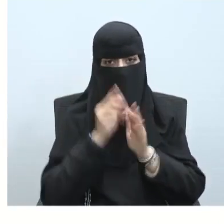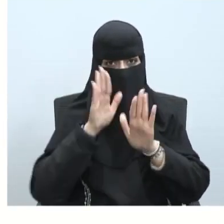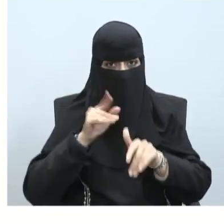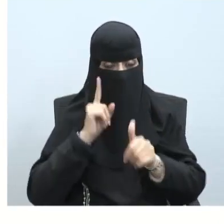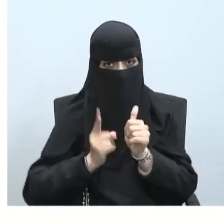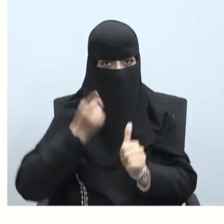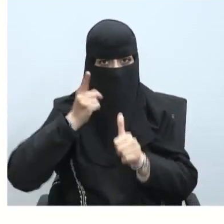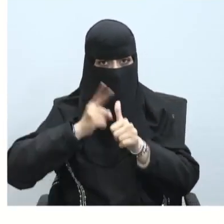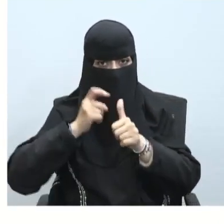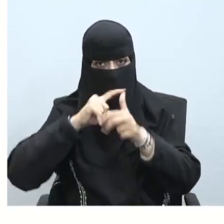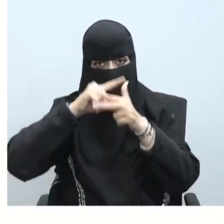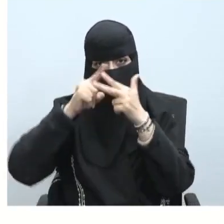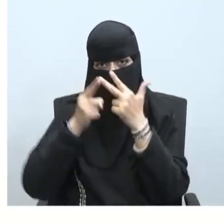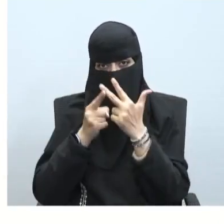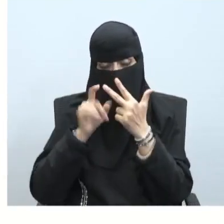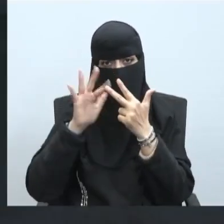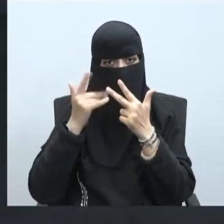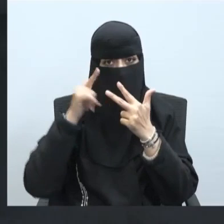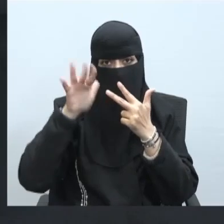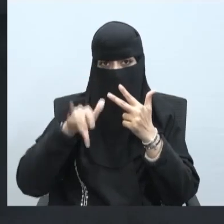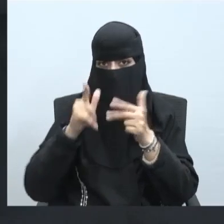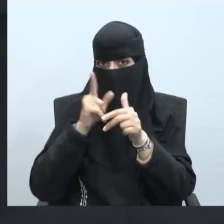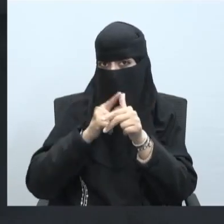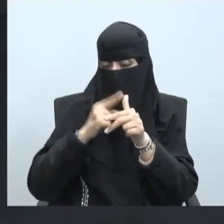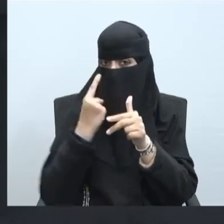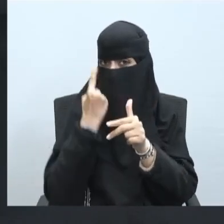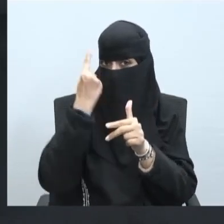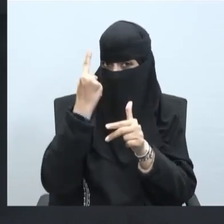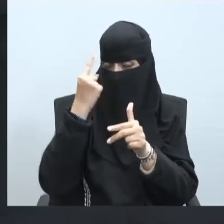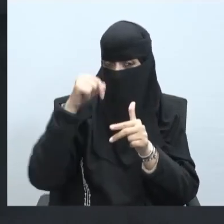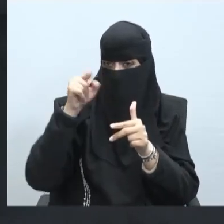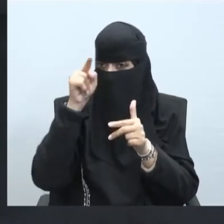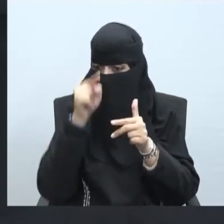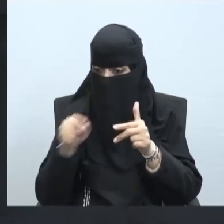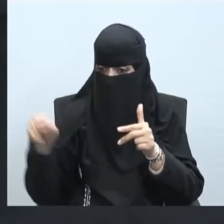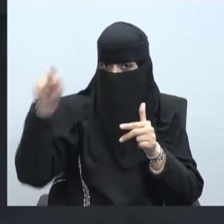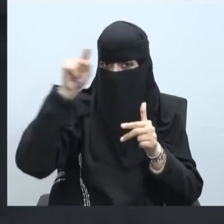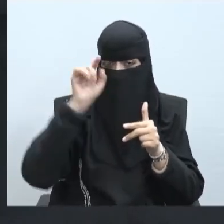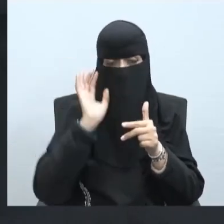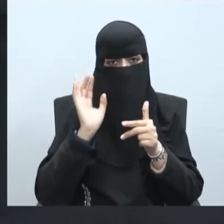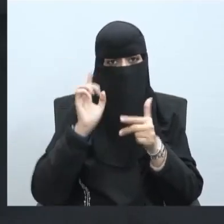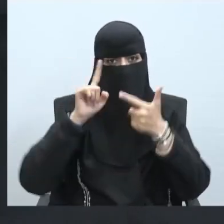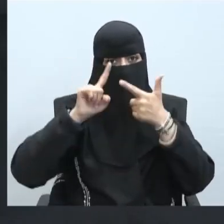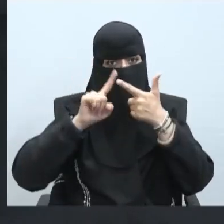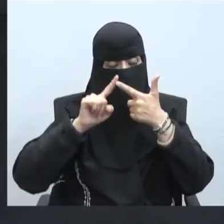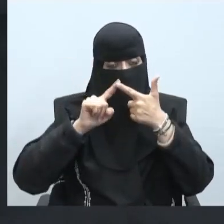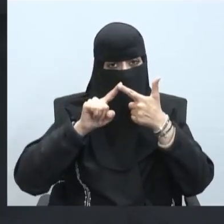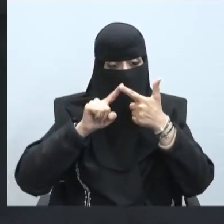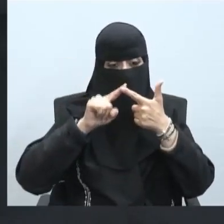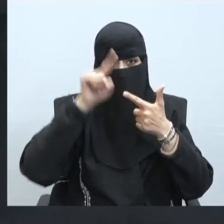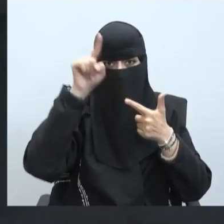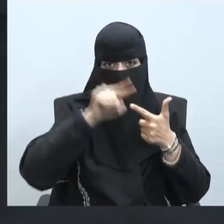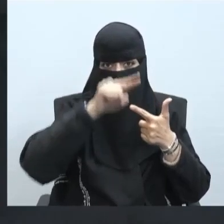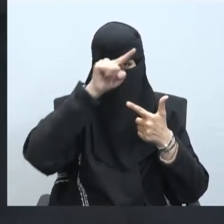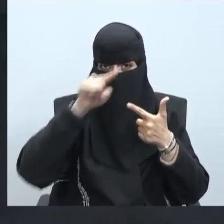ريالات اذا هنا طلب مني ثلاث طلبات يا ابطال ان احوط العمله النقديه من فئه ريال وان